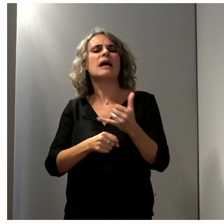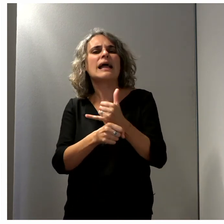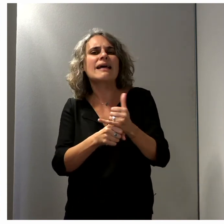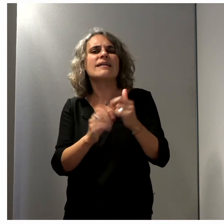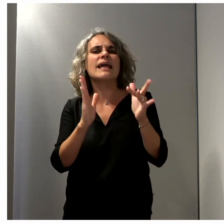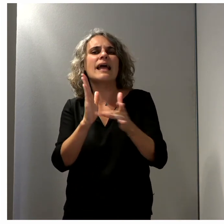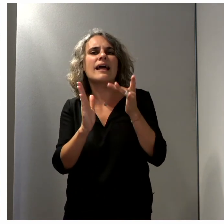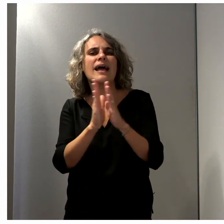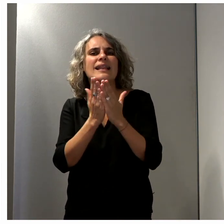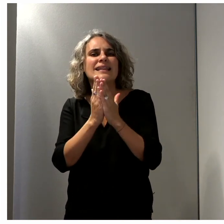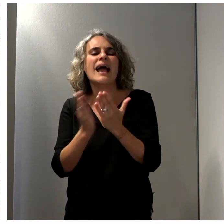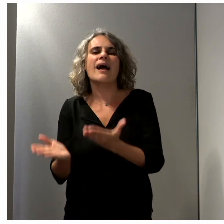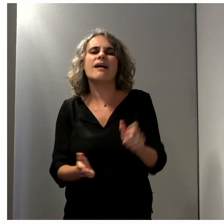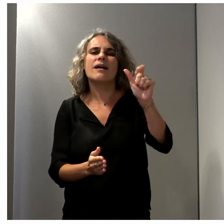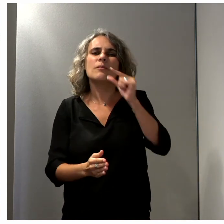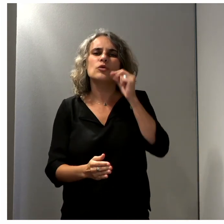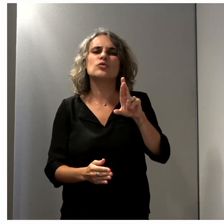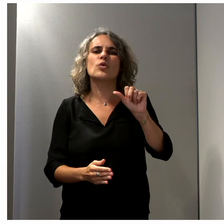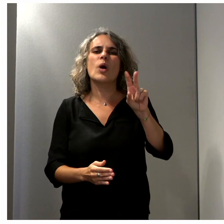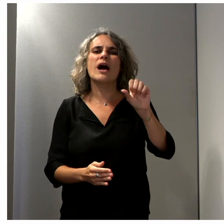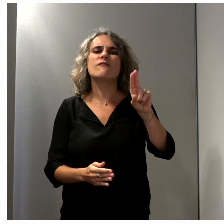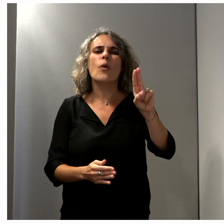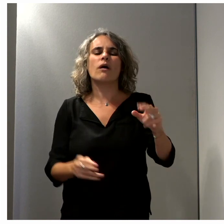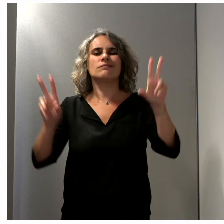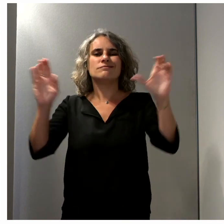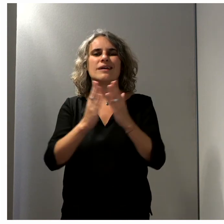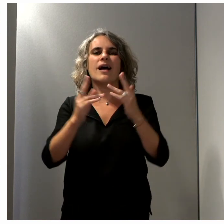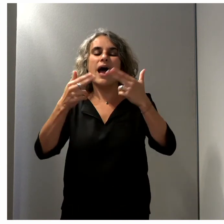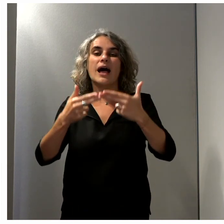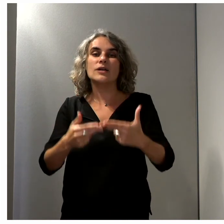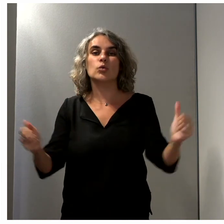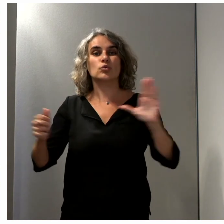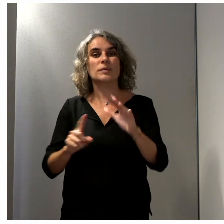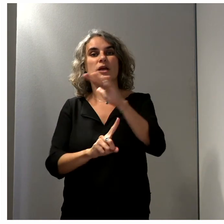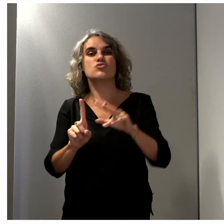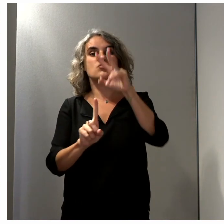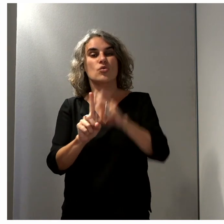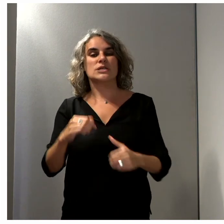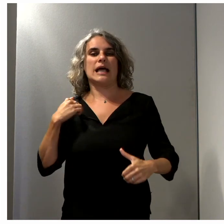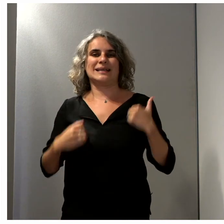littéraire autour de Jean-François Raveau et de son ouvrage « Introduction à la sociologie du handicap ».